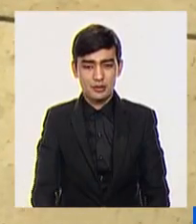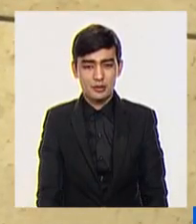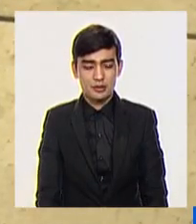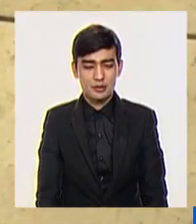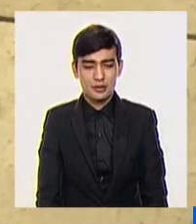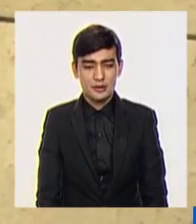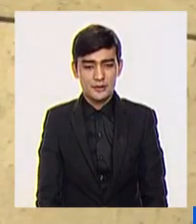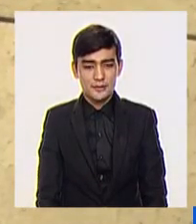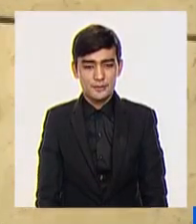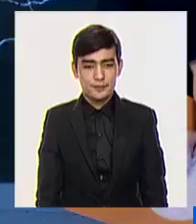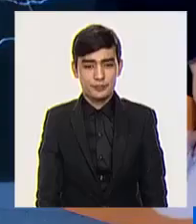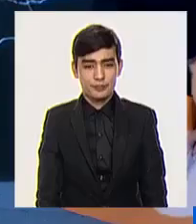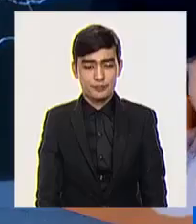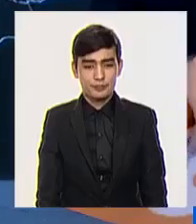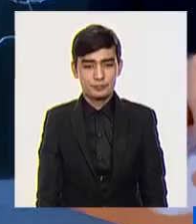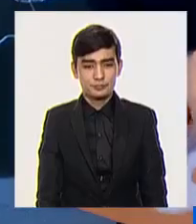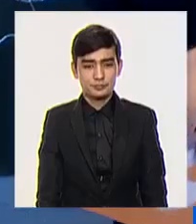Информбюро Алматы.